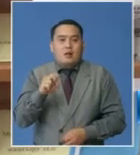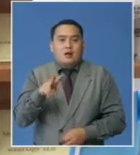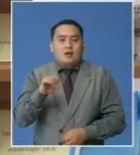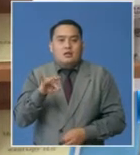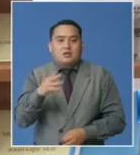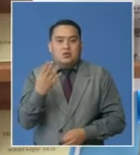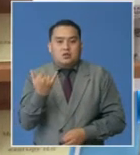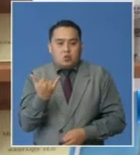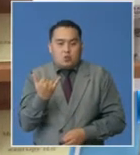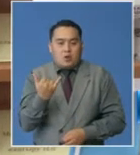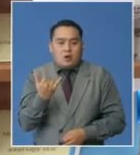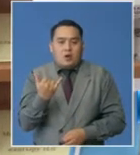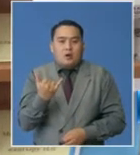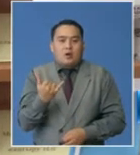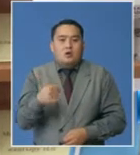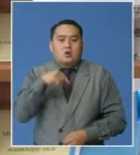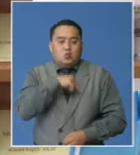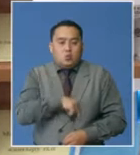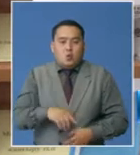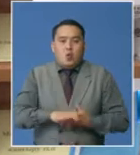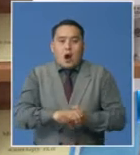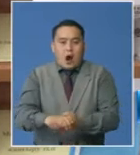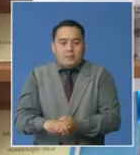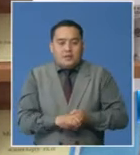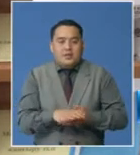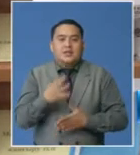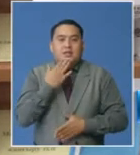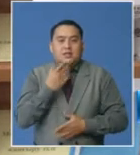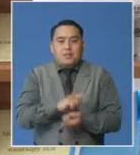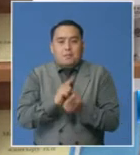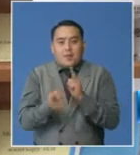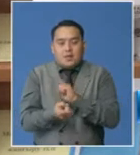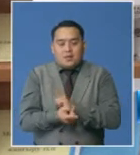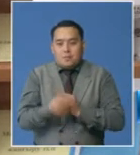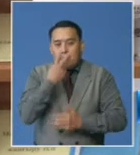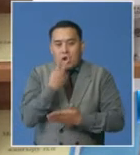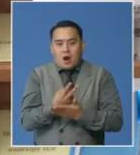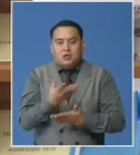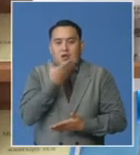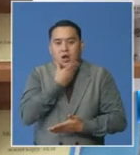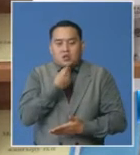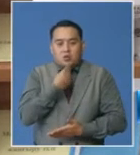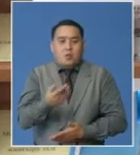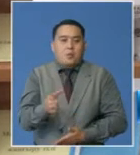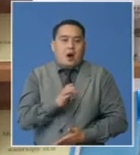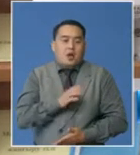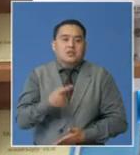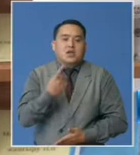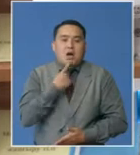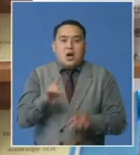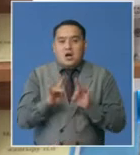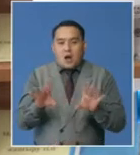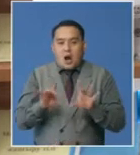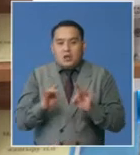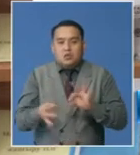нашего государства – один из путей духовного объединения нации. Переход позволит показать всю красоту и богатство языка. Разъяснить все